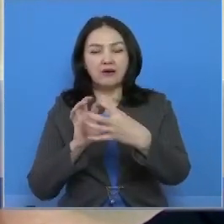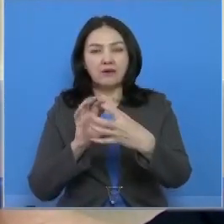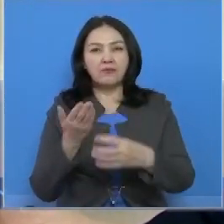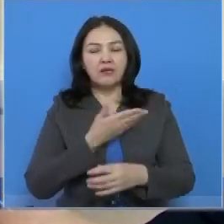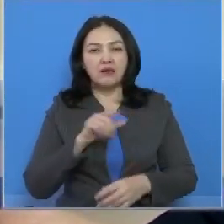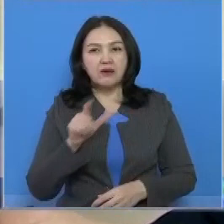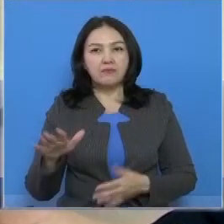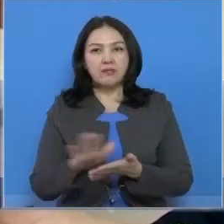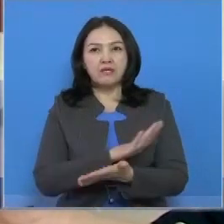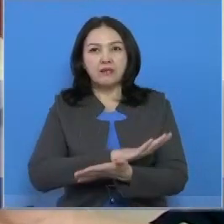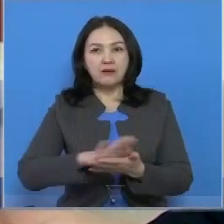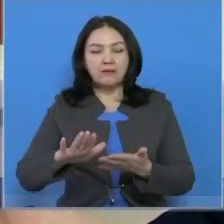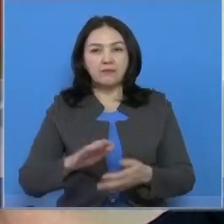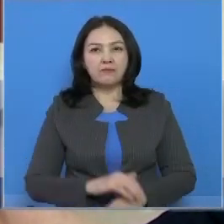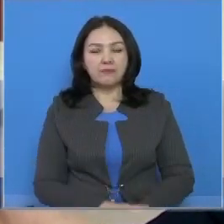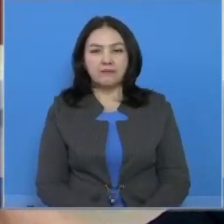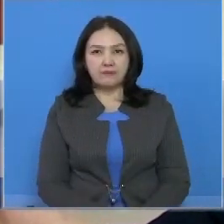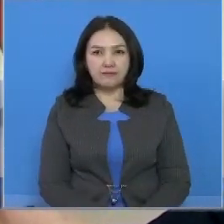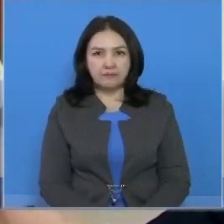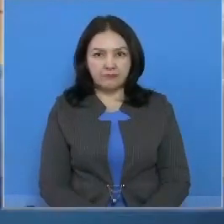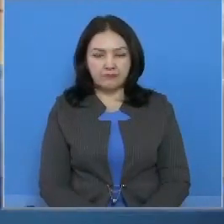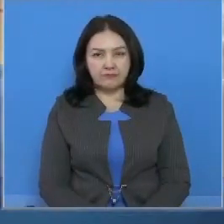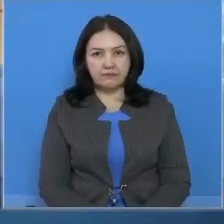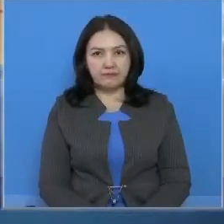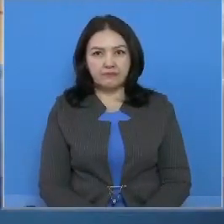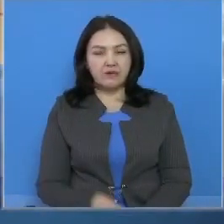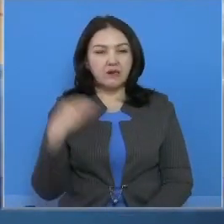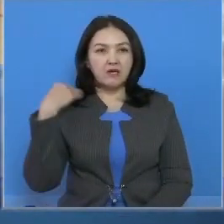наших граждан сегодня на общественном транспорте бесплатно